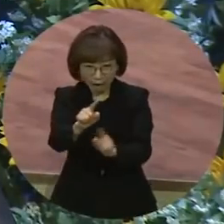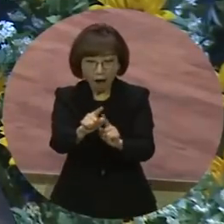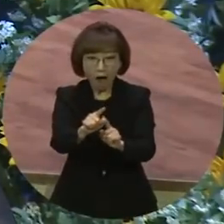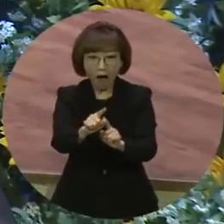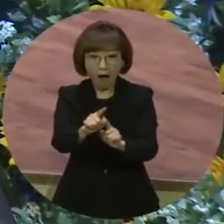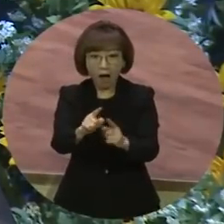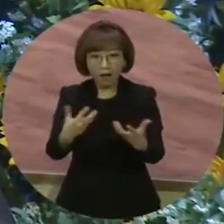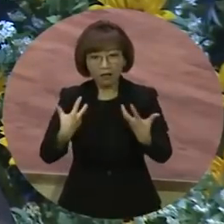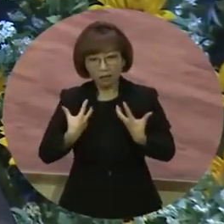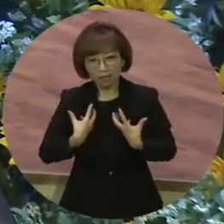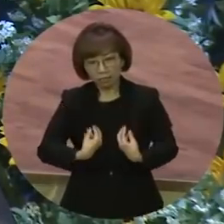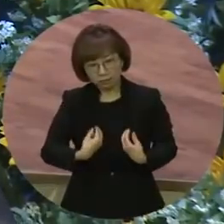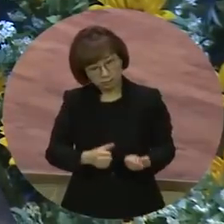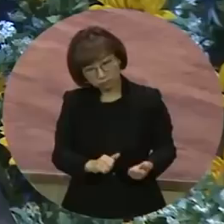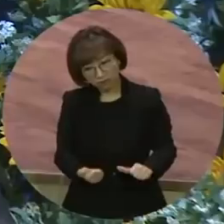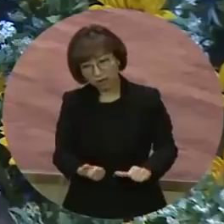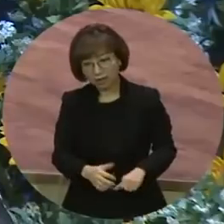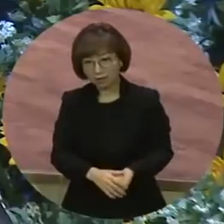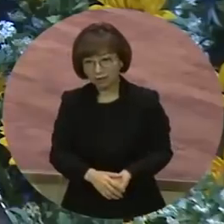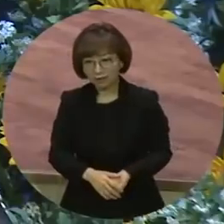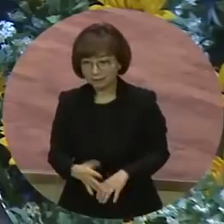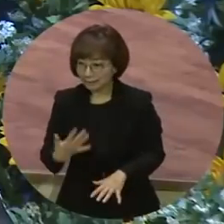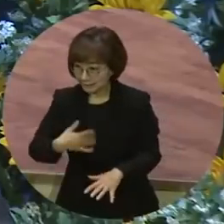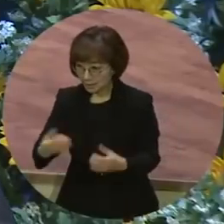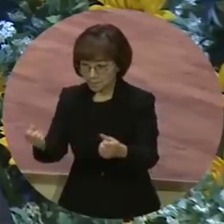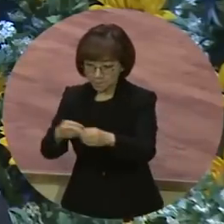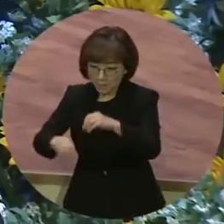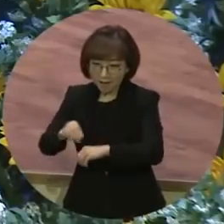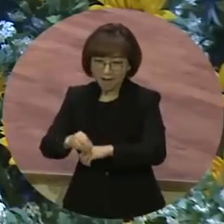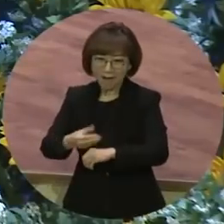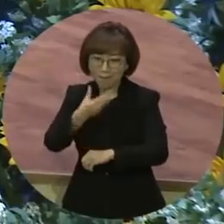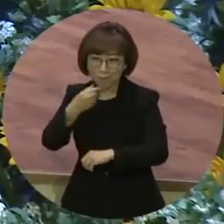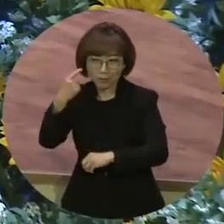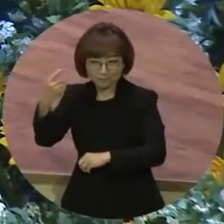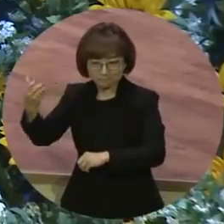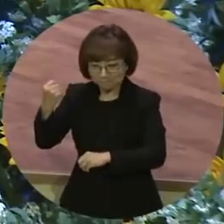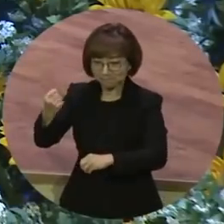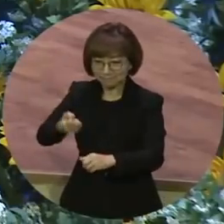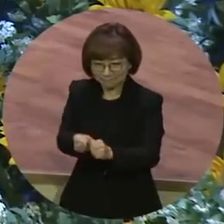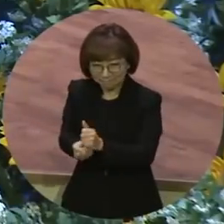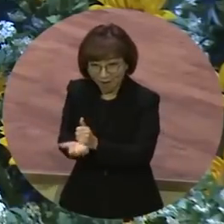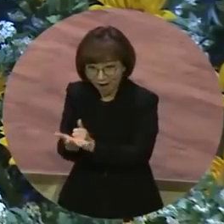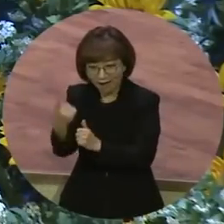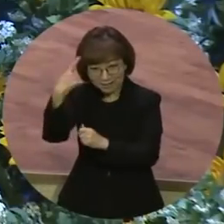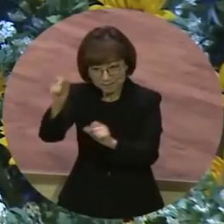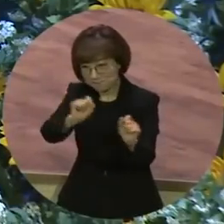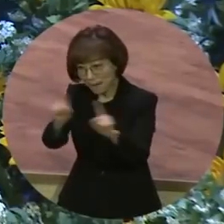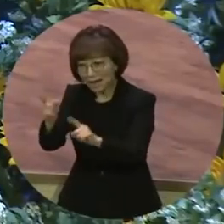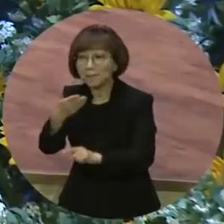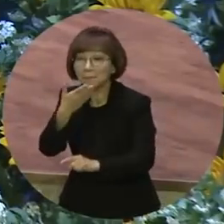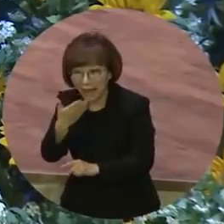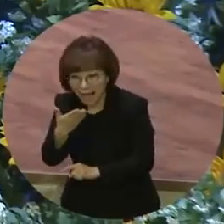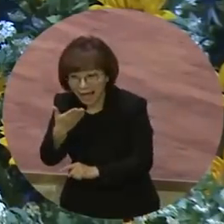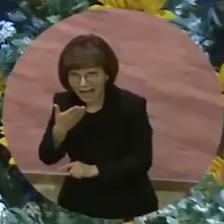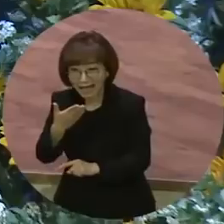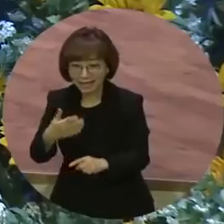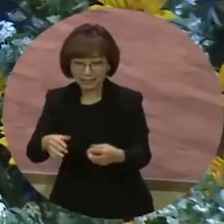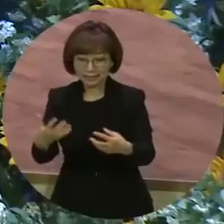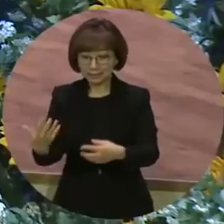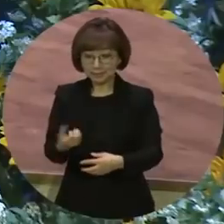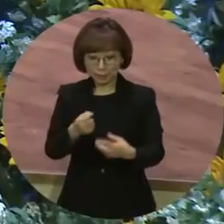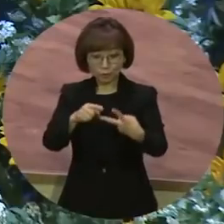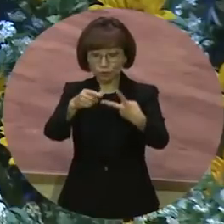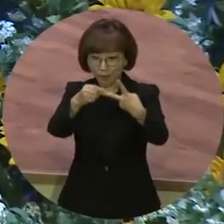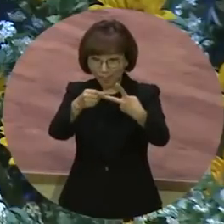시각이요. 살리는 것이 살리는 시각. 자, 두 번째 질문입니다. 나는 생명을 살리는 중보 기도를